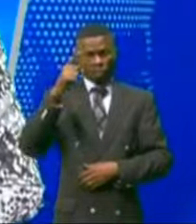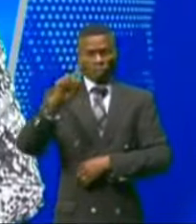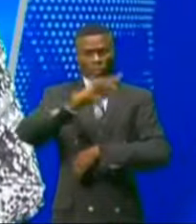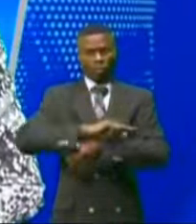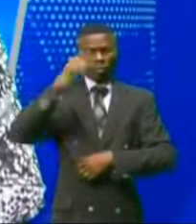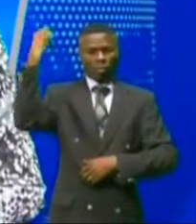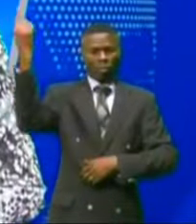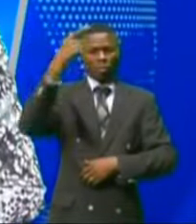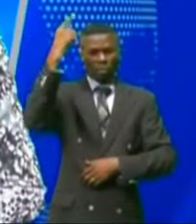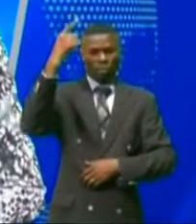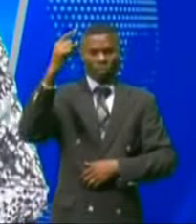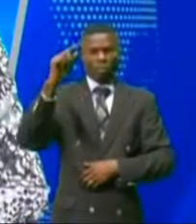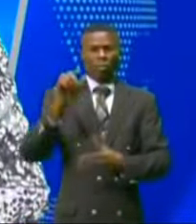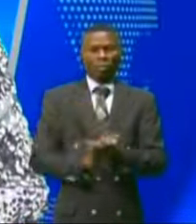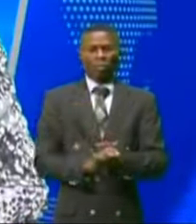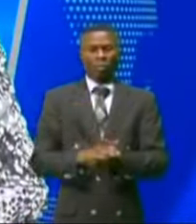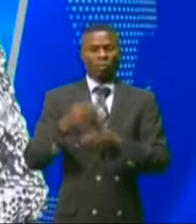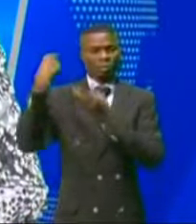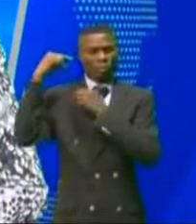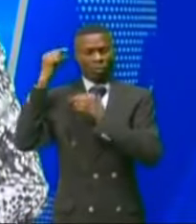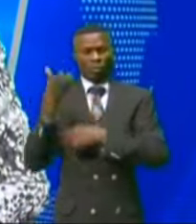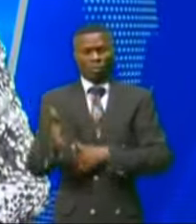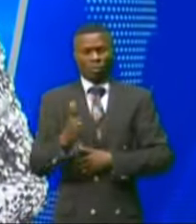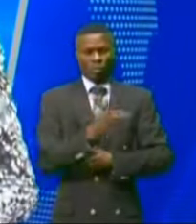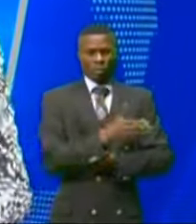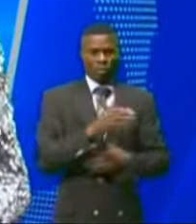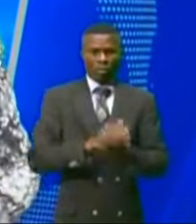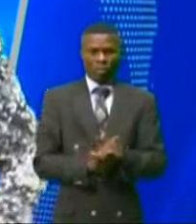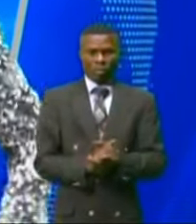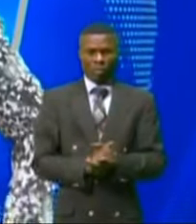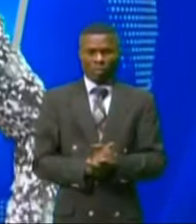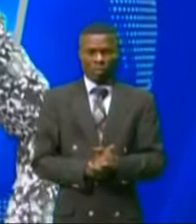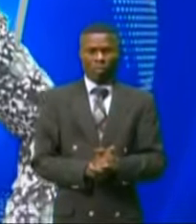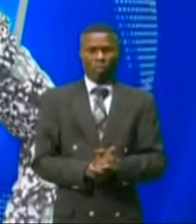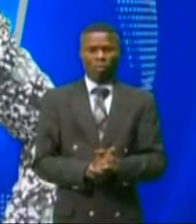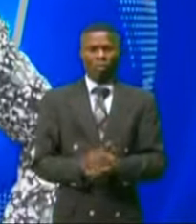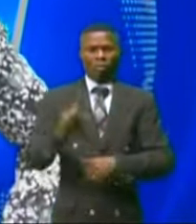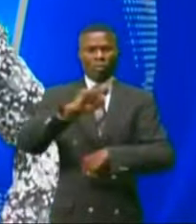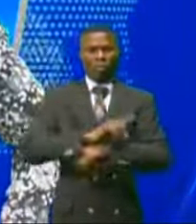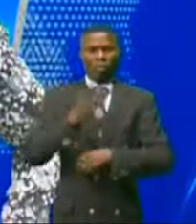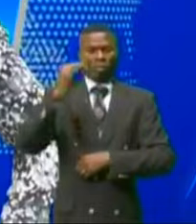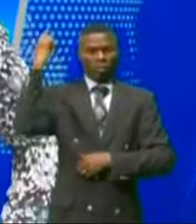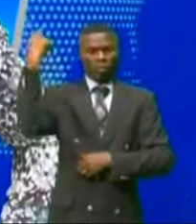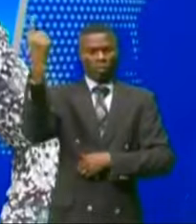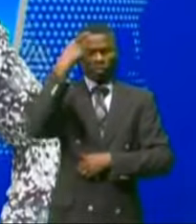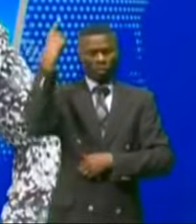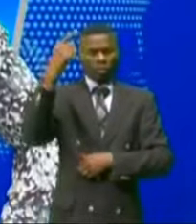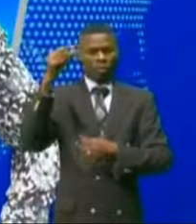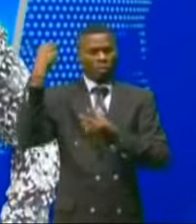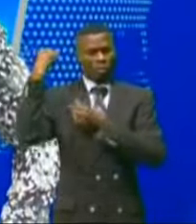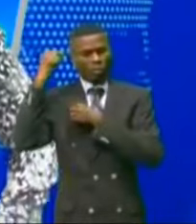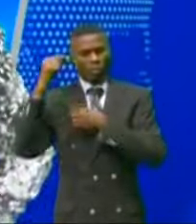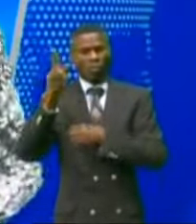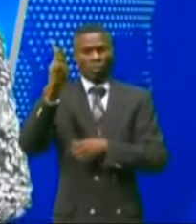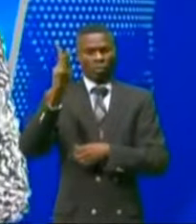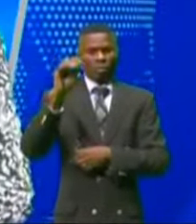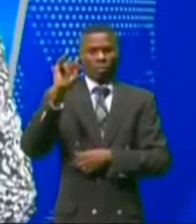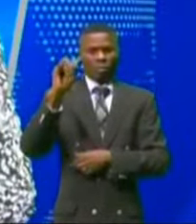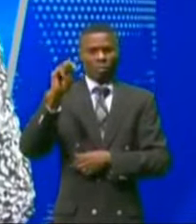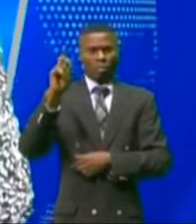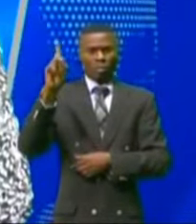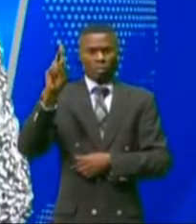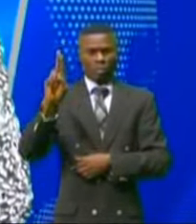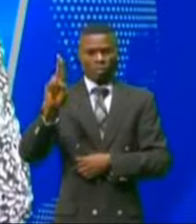Journée internationale de la radio. Justement, à l'occasion de cette Journée internationale de la radio à Kindu, plusieurs activités